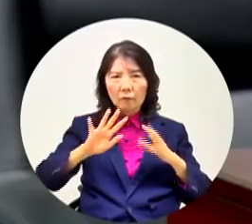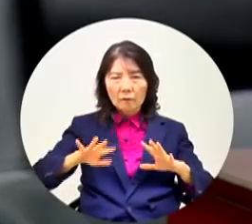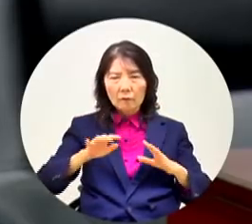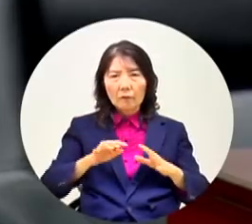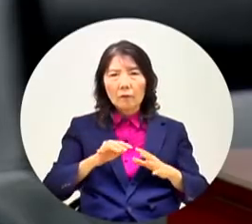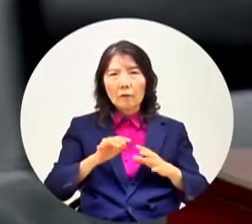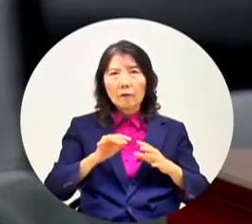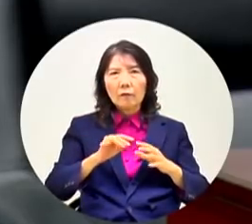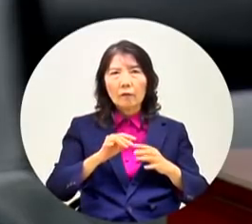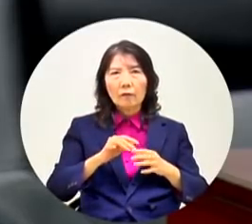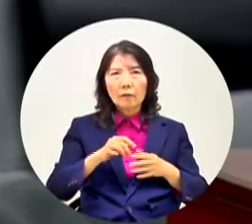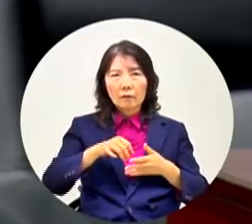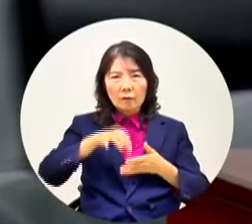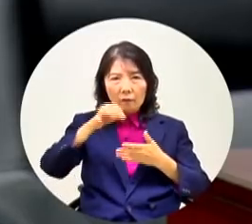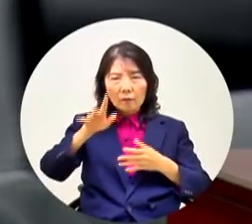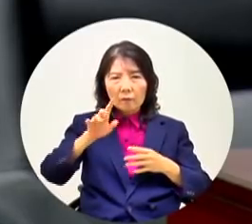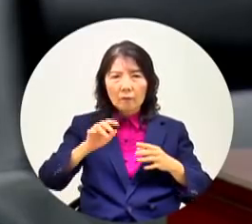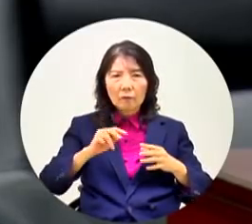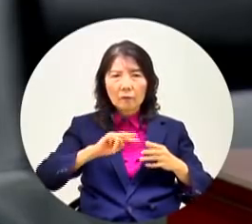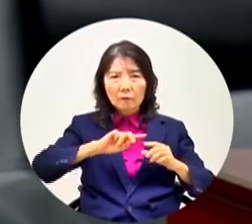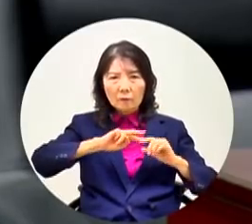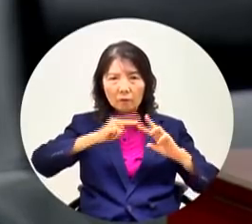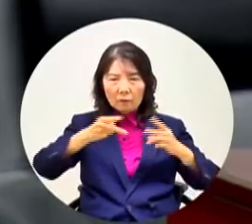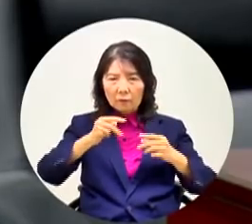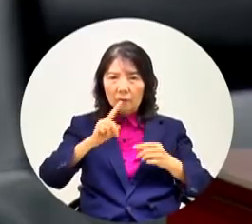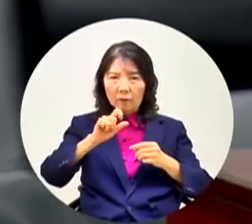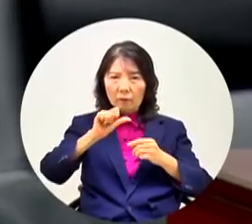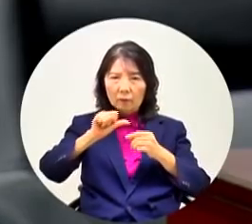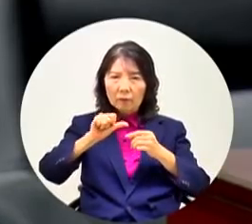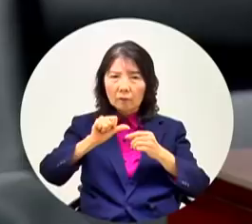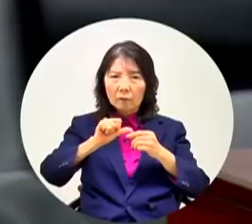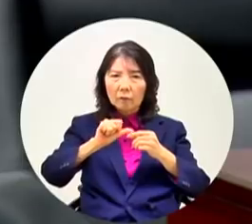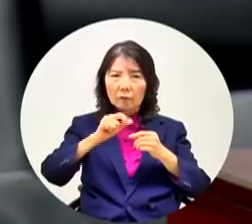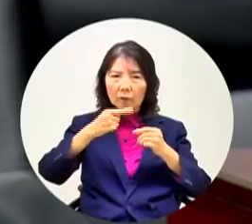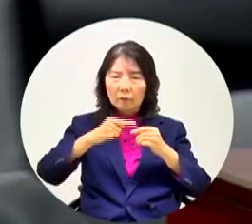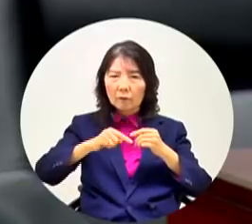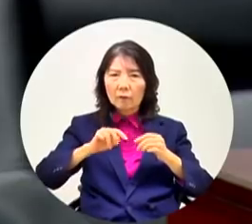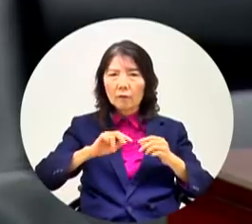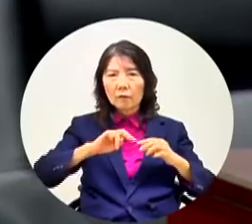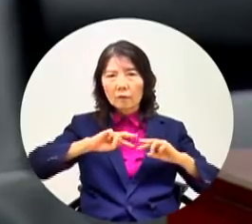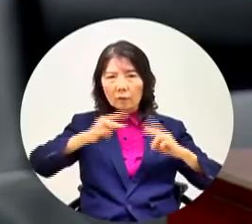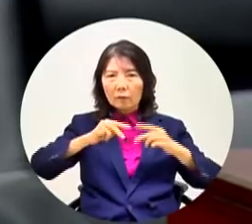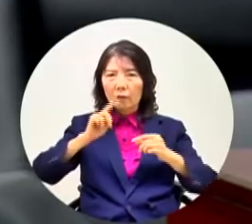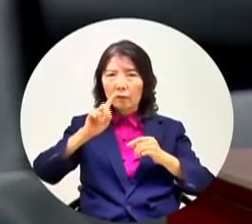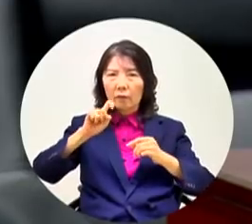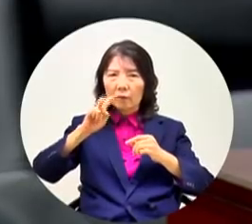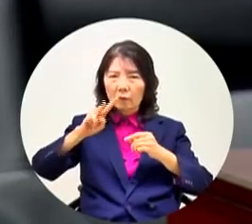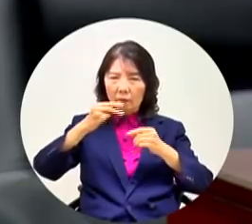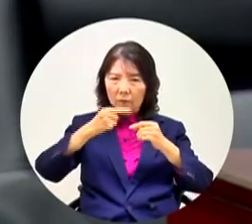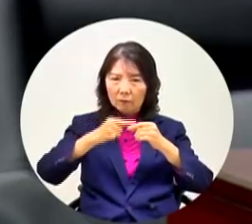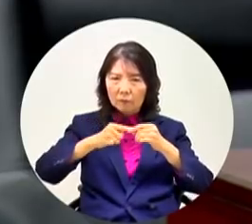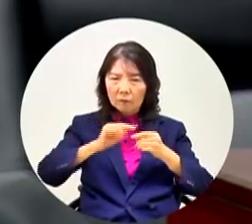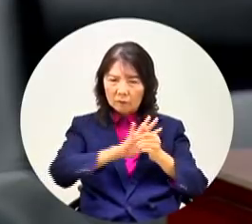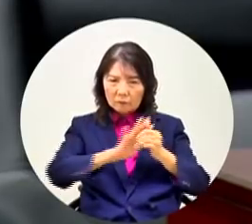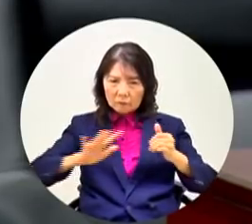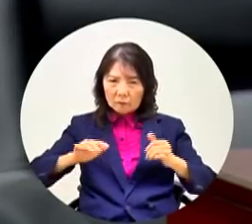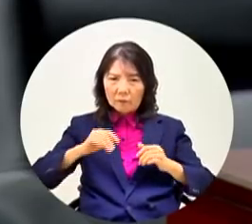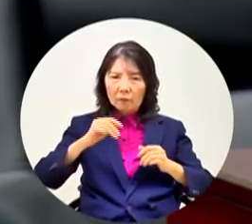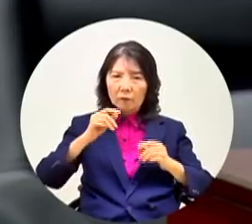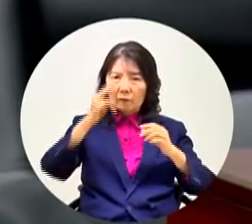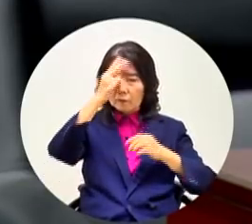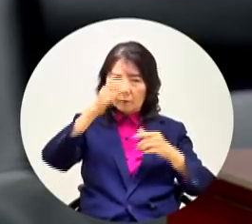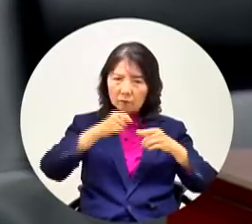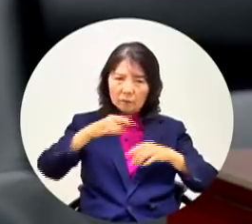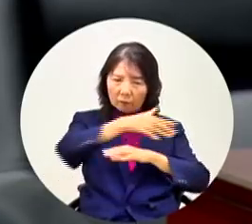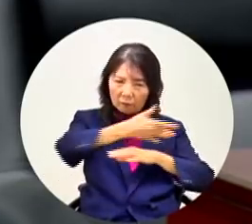改12米嘛，当然15米改12米了，都不会影响到曹公进我们当初当初征地的问题嘛吼，